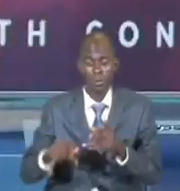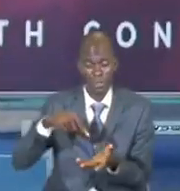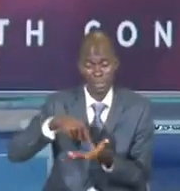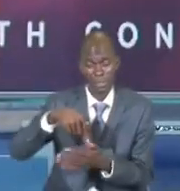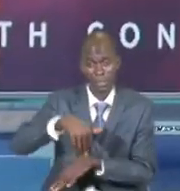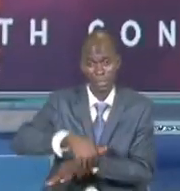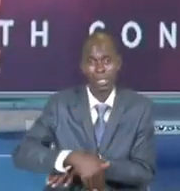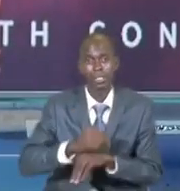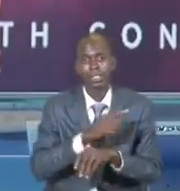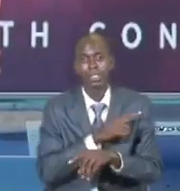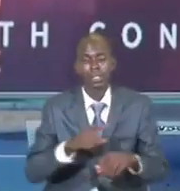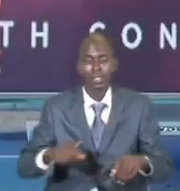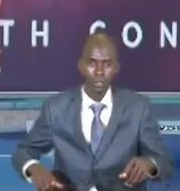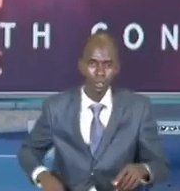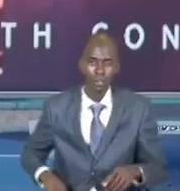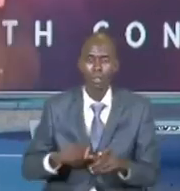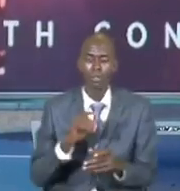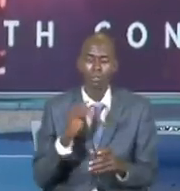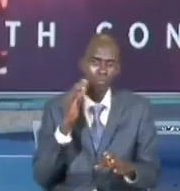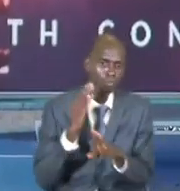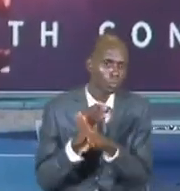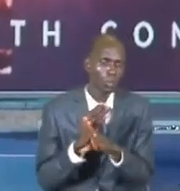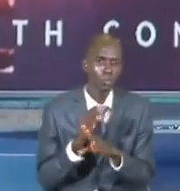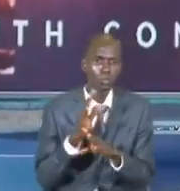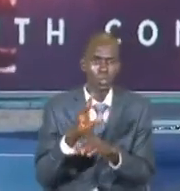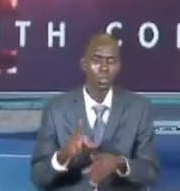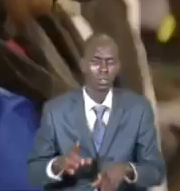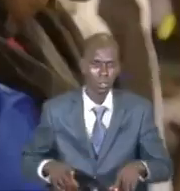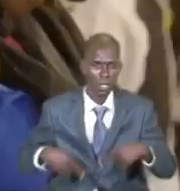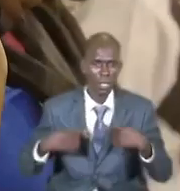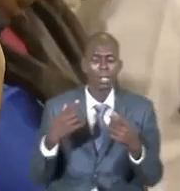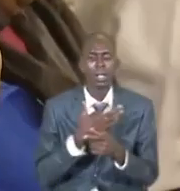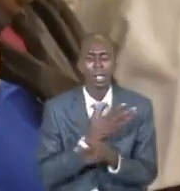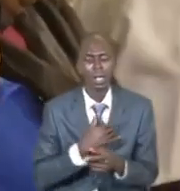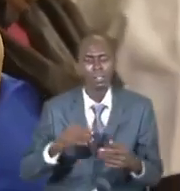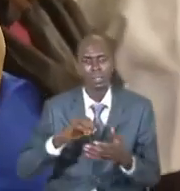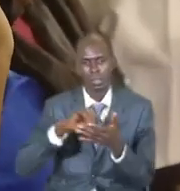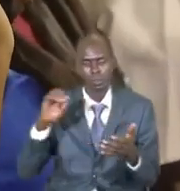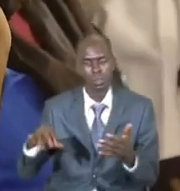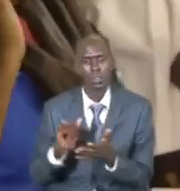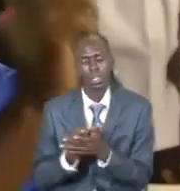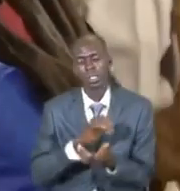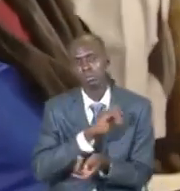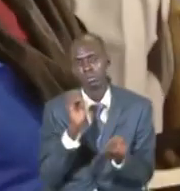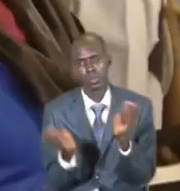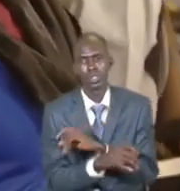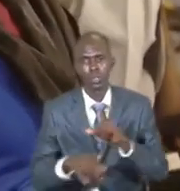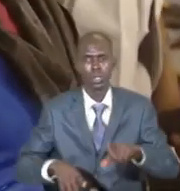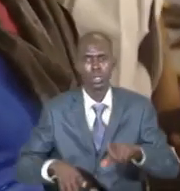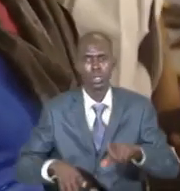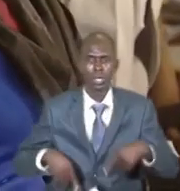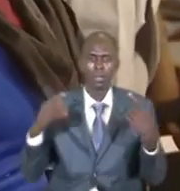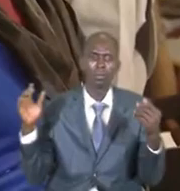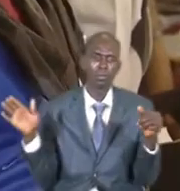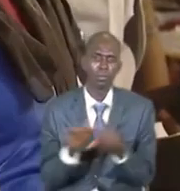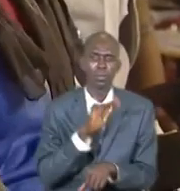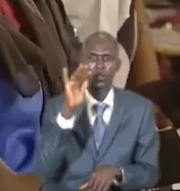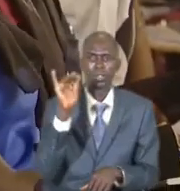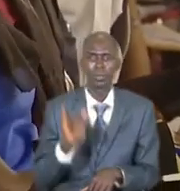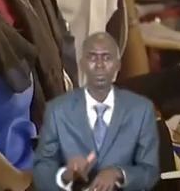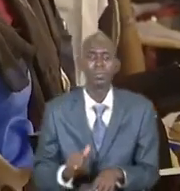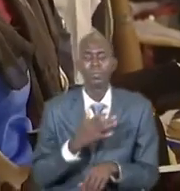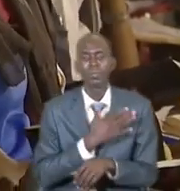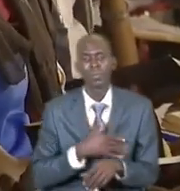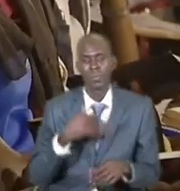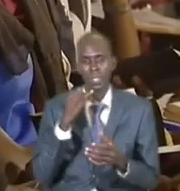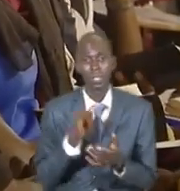ụta fopụga ha n'ime ndụ gị, wee iwe bụrụ onye kere ọhụụ. Ya mere ọ wee sị, emere m ya n'amaghị